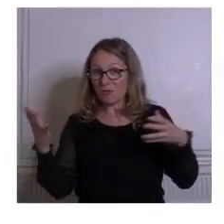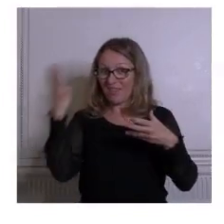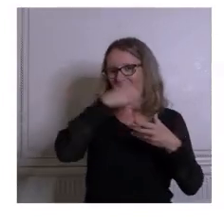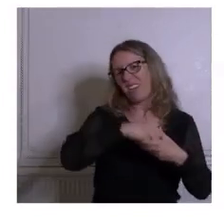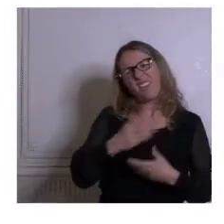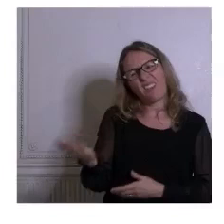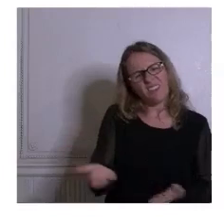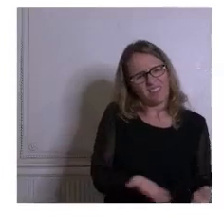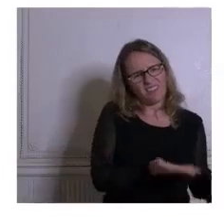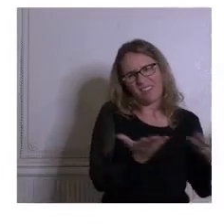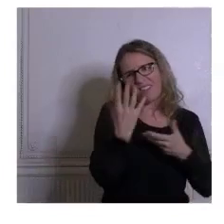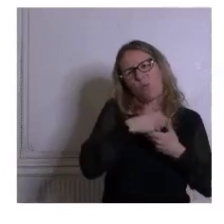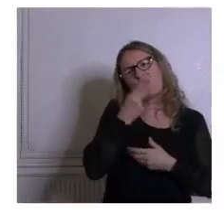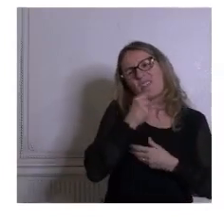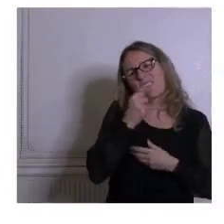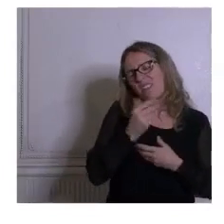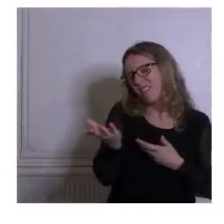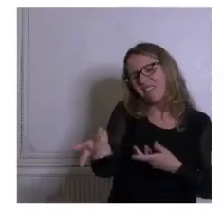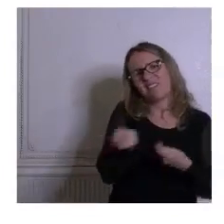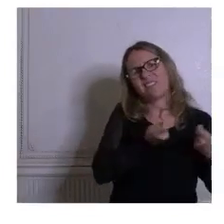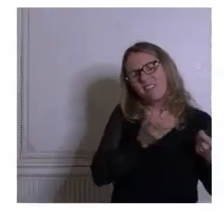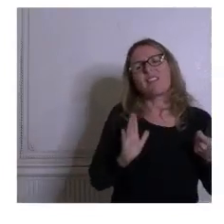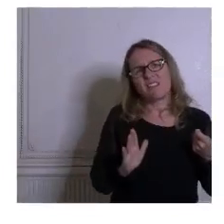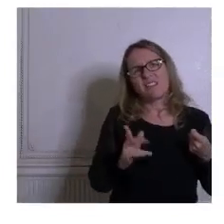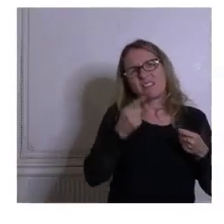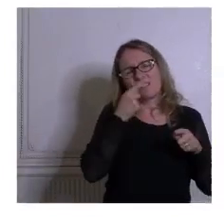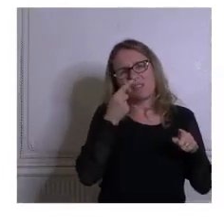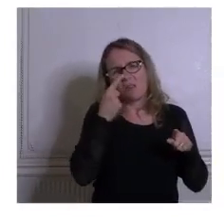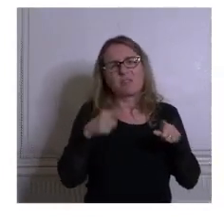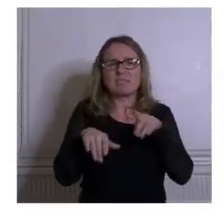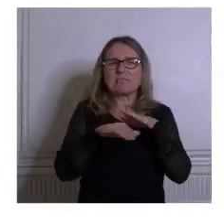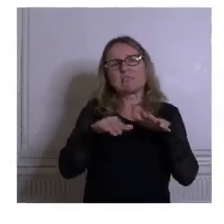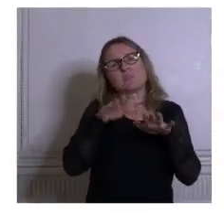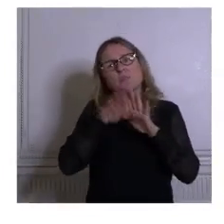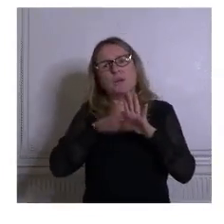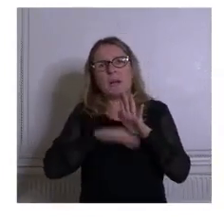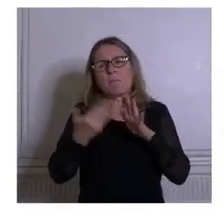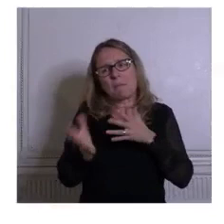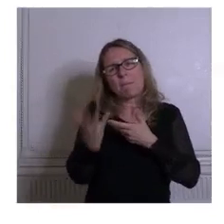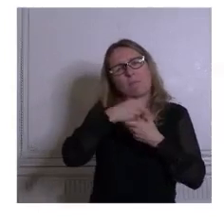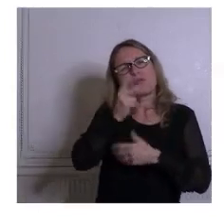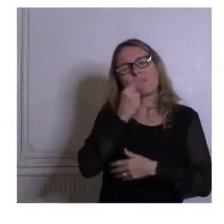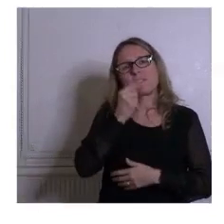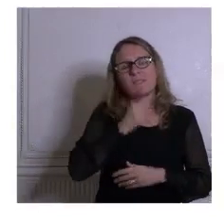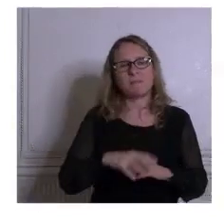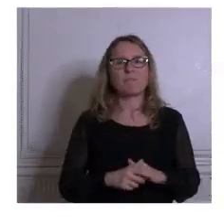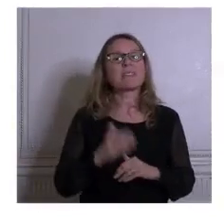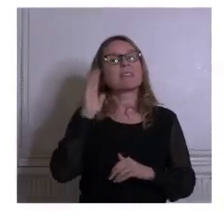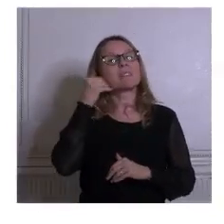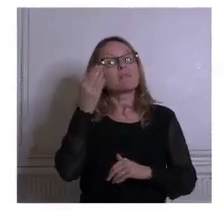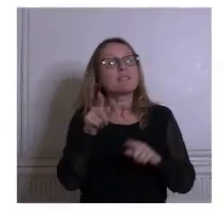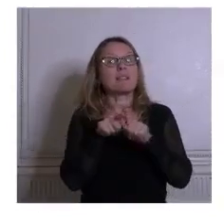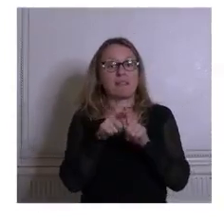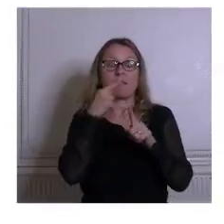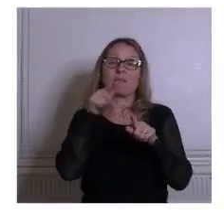des amendements, ça les regarde, et il n'y a pas du tout d'infamie à ça. Mais nous avons fait un choix différent, c'est tout. Et donc j'ai fait le choix à chaque fois de vous